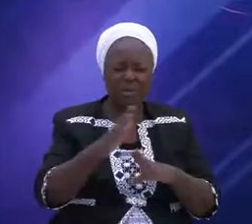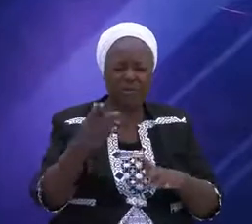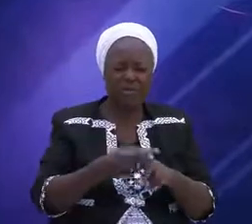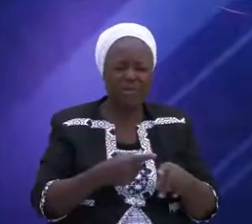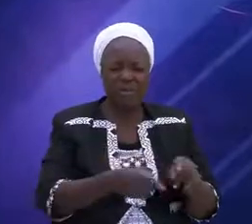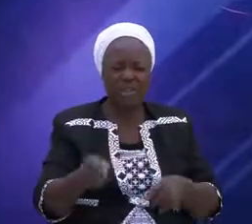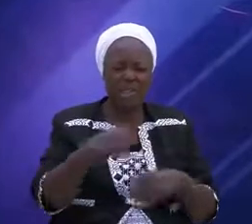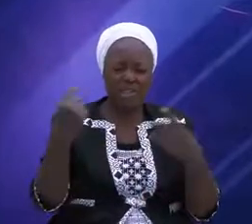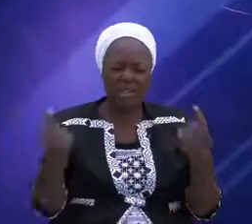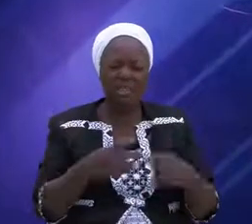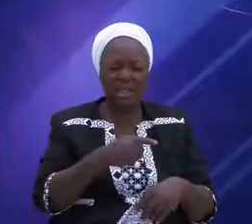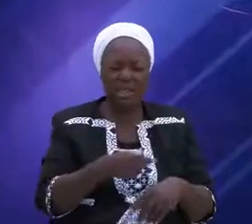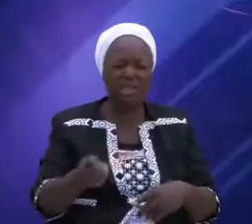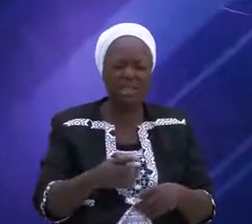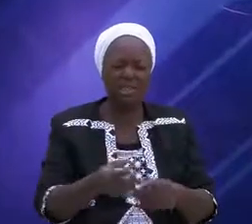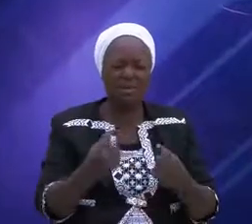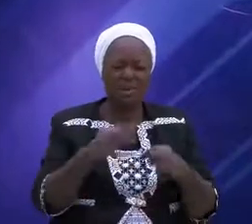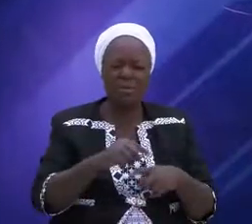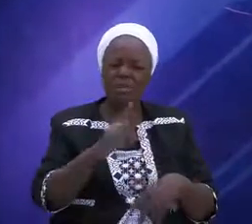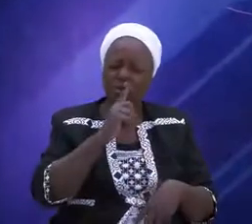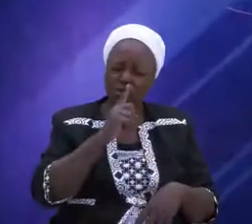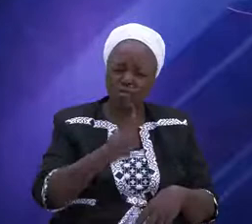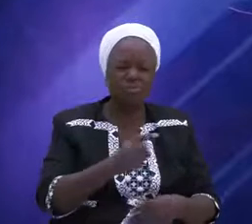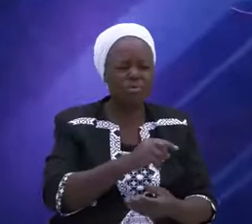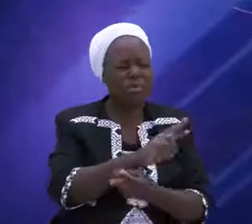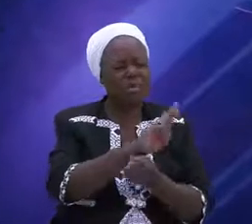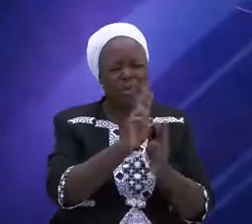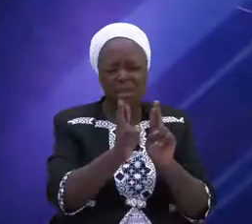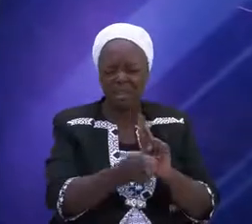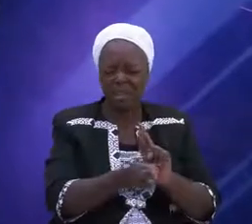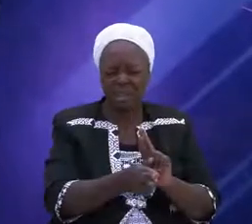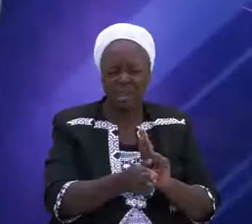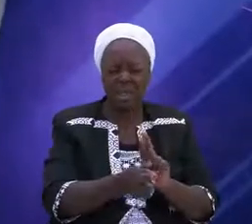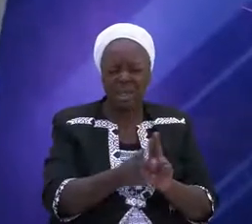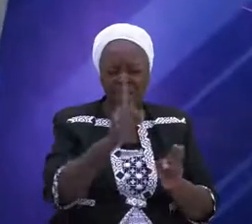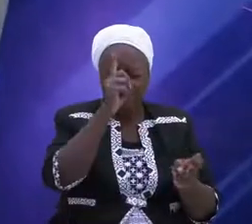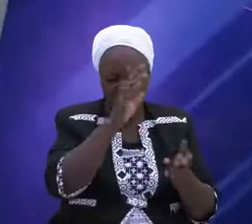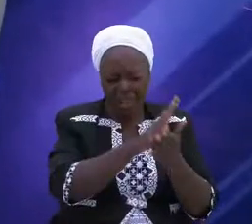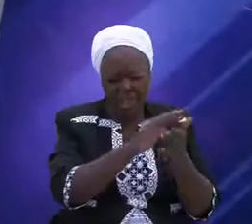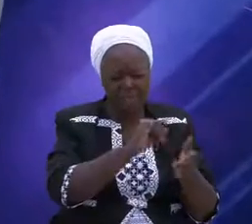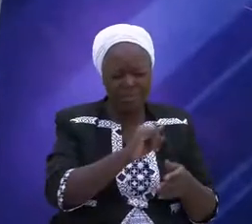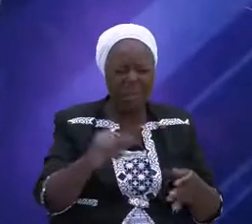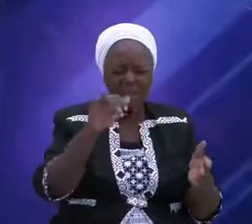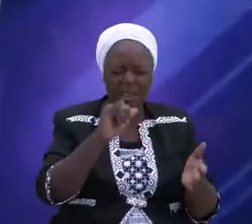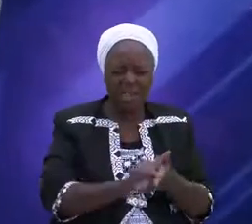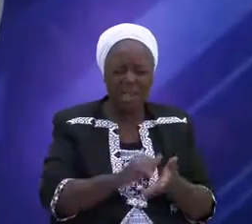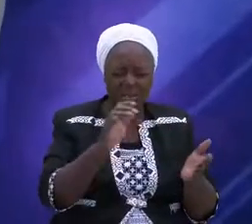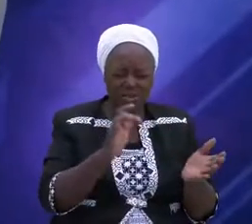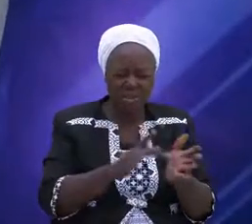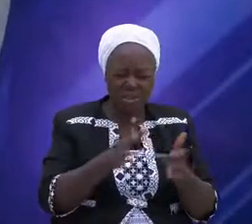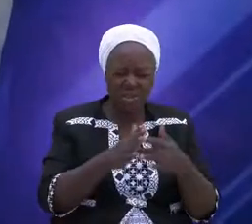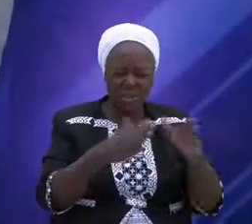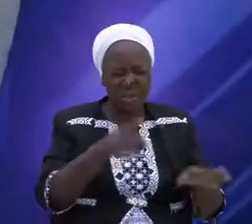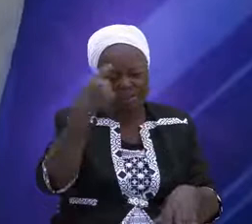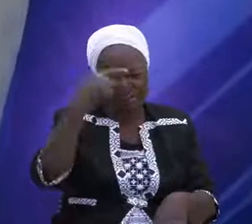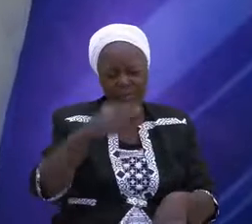et ils sont venus dans la repentance authentique, croyant que Jésus est mort pour